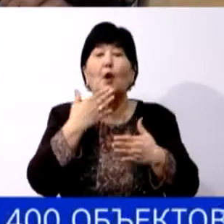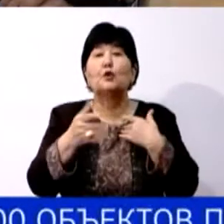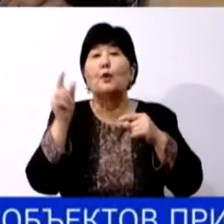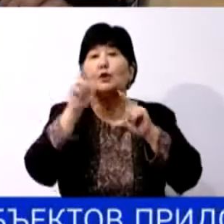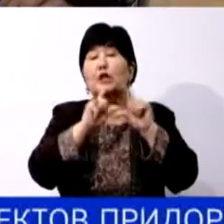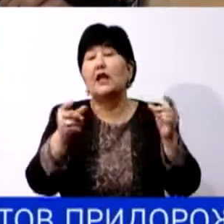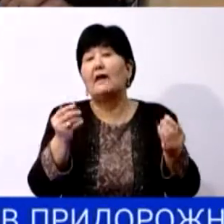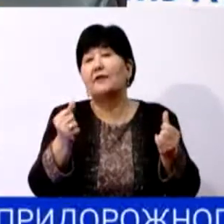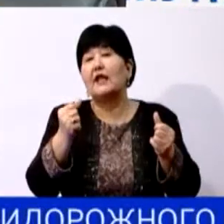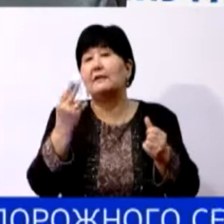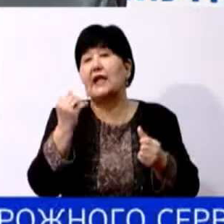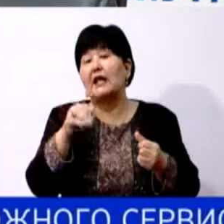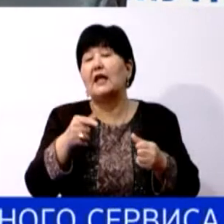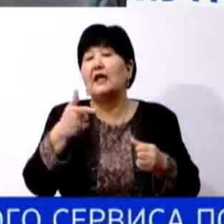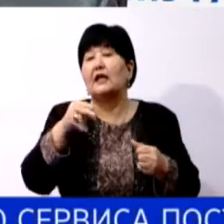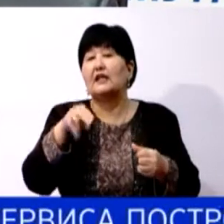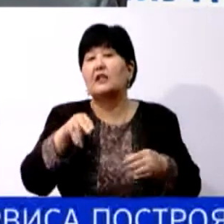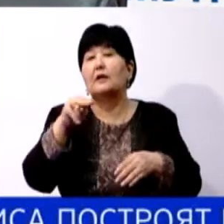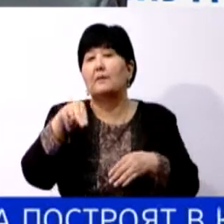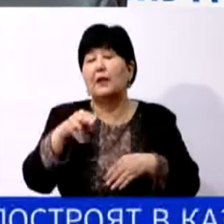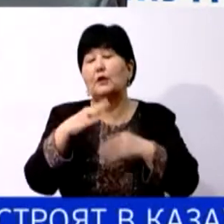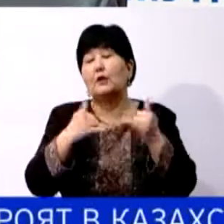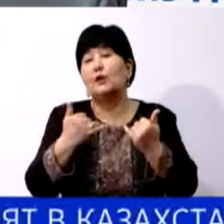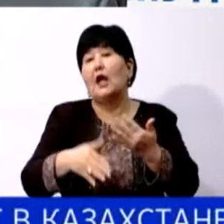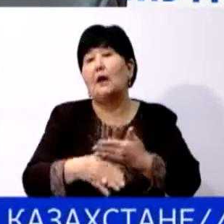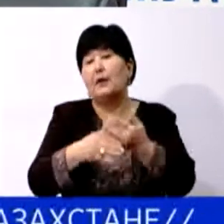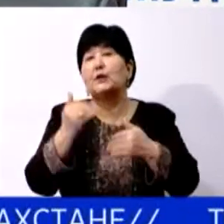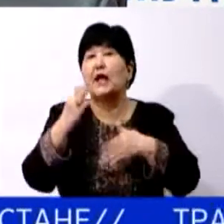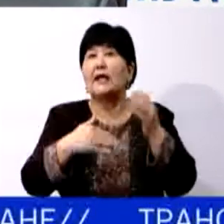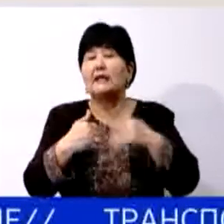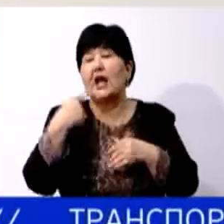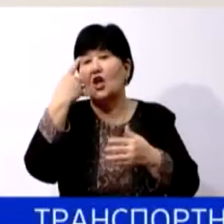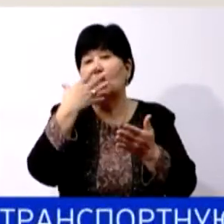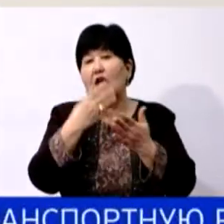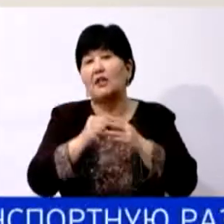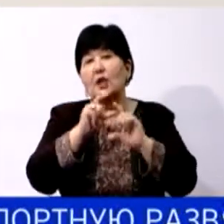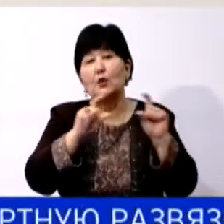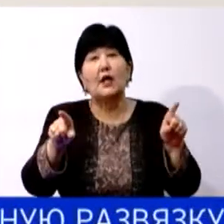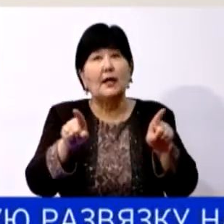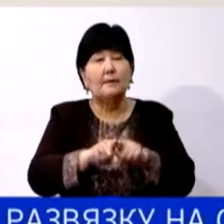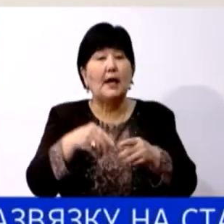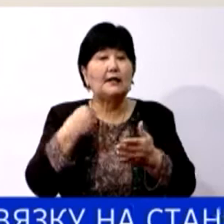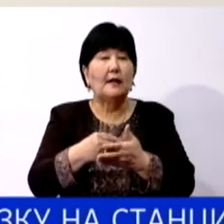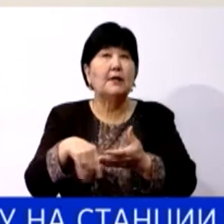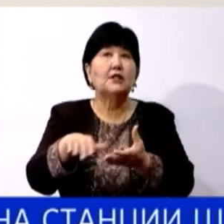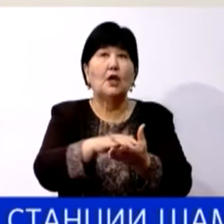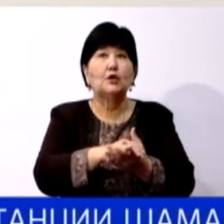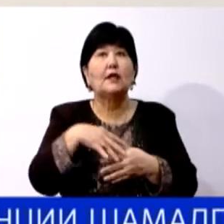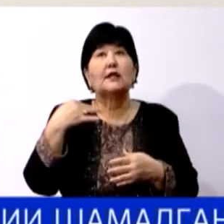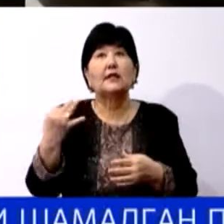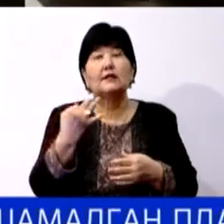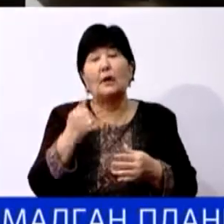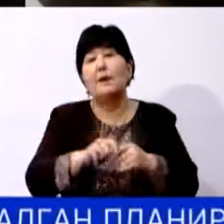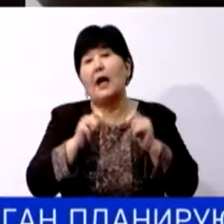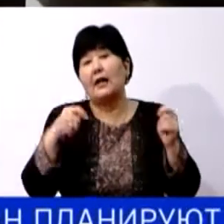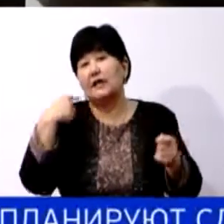школы. Финансовый центр на основе ГЧП готов оказать поддержку и в строительстве частных школ. Местное бизнес-сообщество заинтересовано в